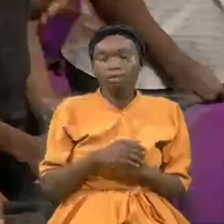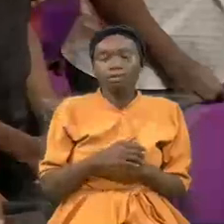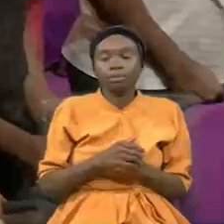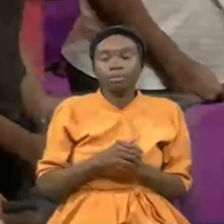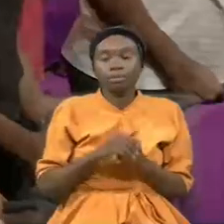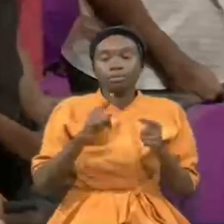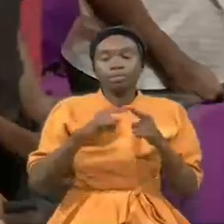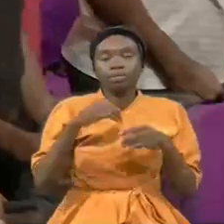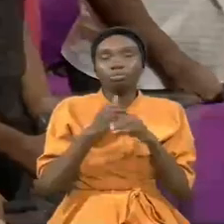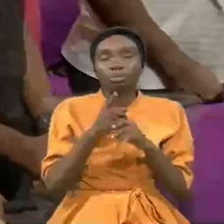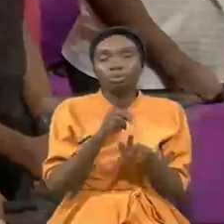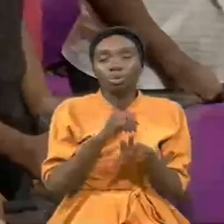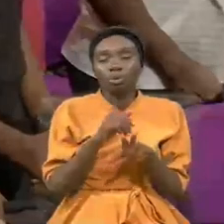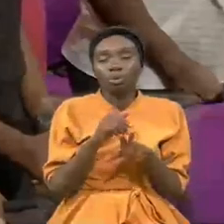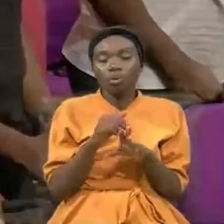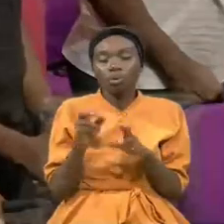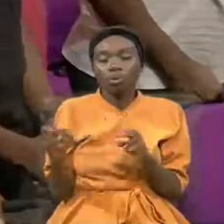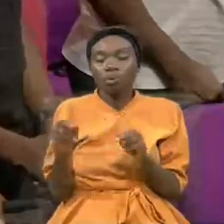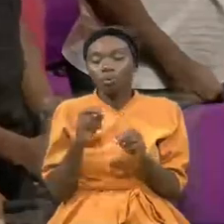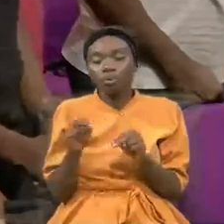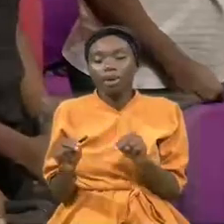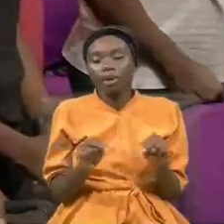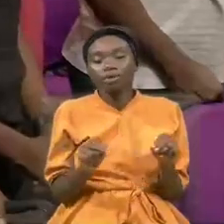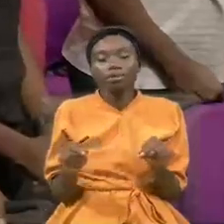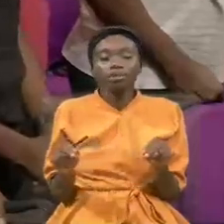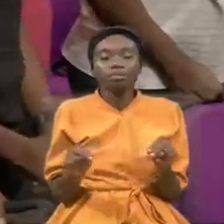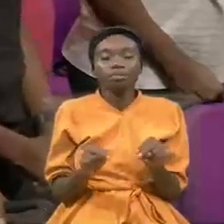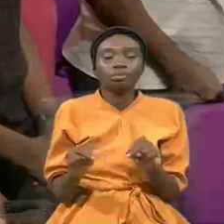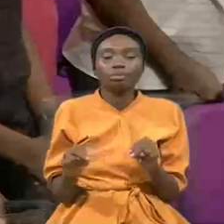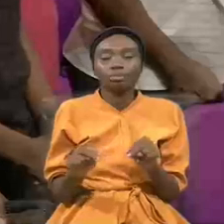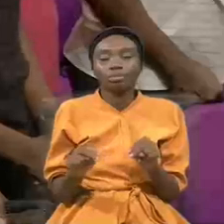N'allez pas permettre à la crainte des hommes de vous rendre partial.